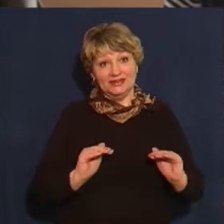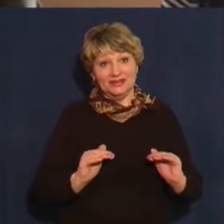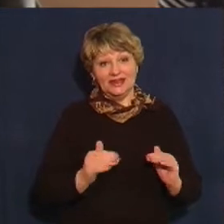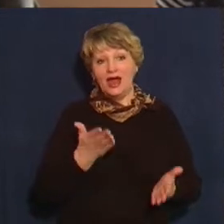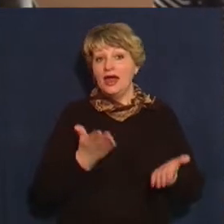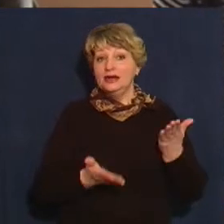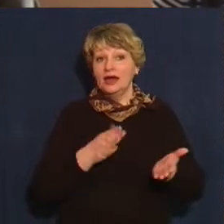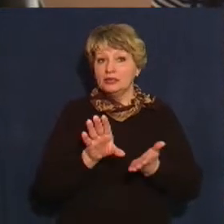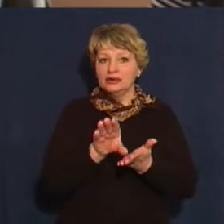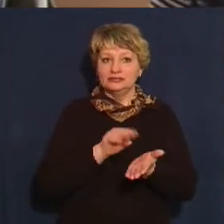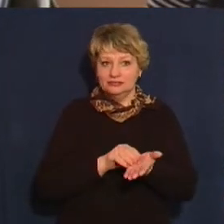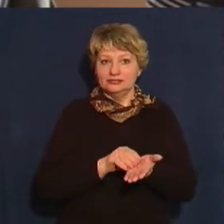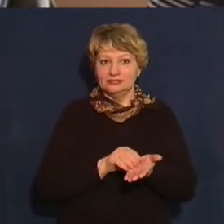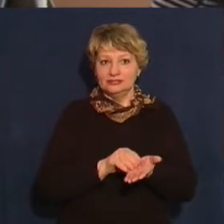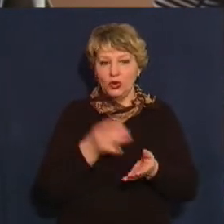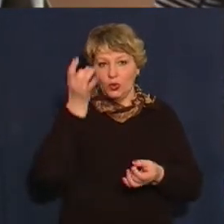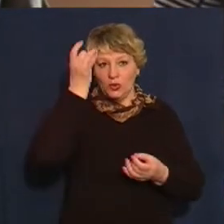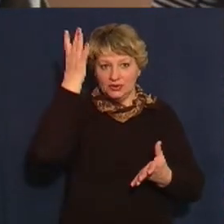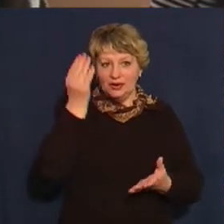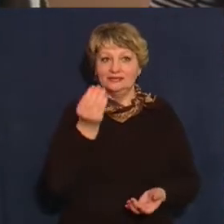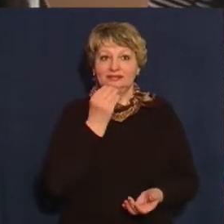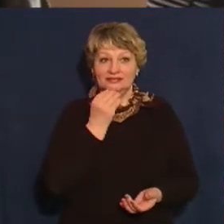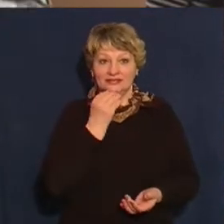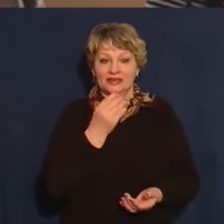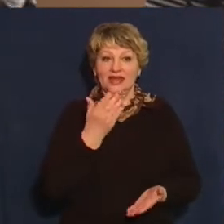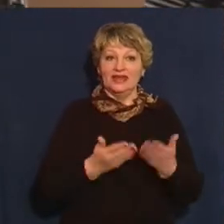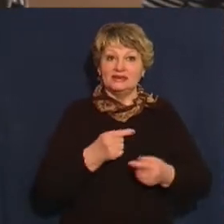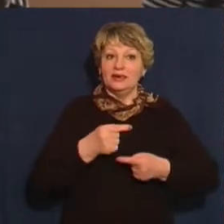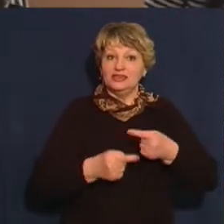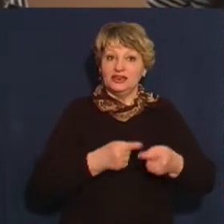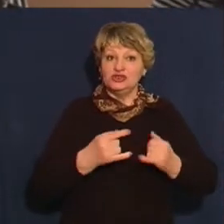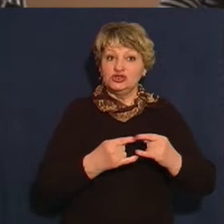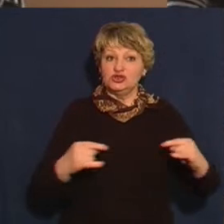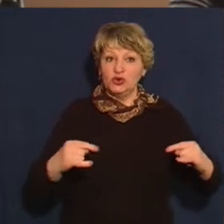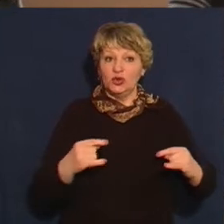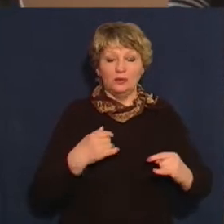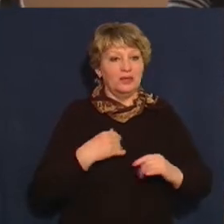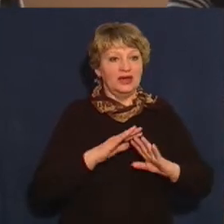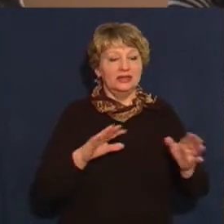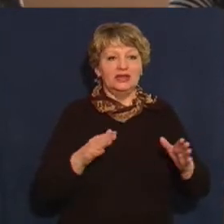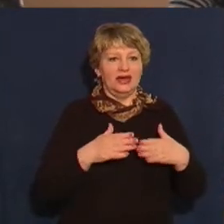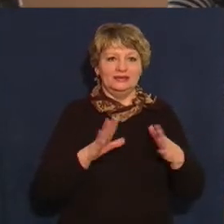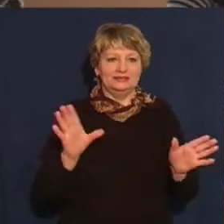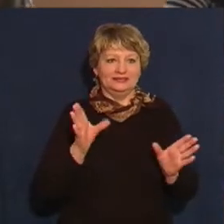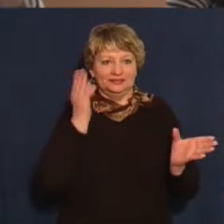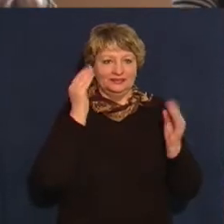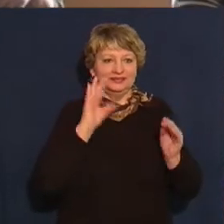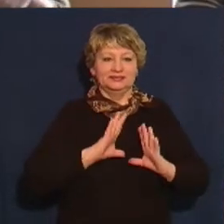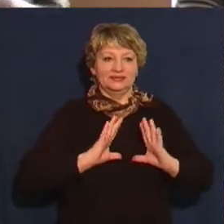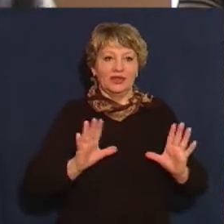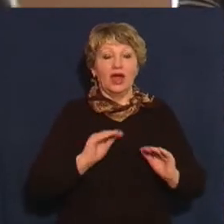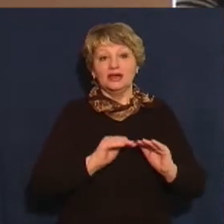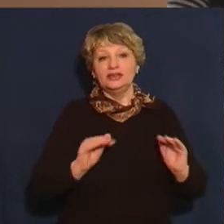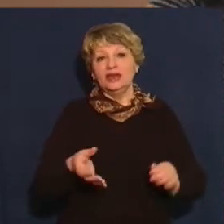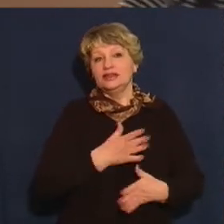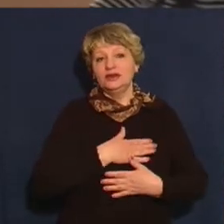культуру саме харчову, да, якби традиційного столу, ми вже не занурювалися. А діти люблять різні